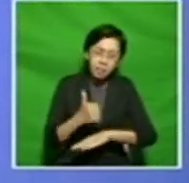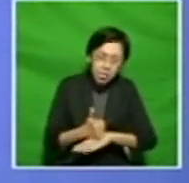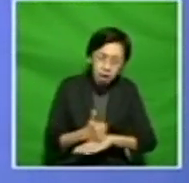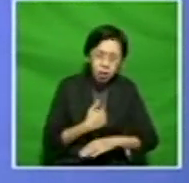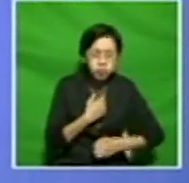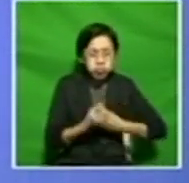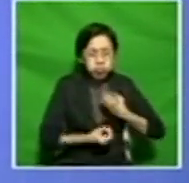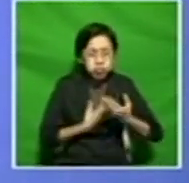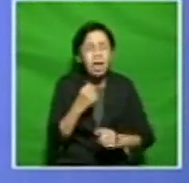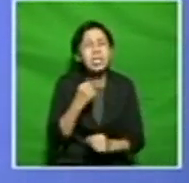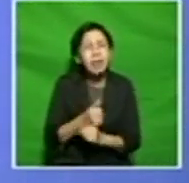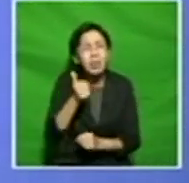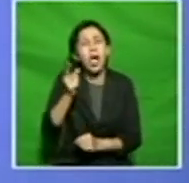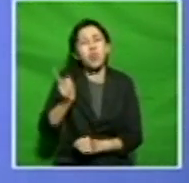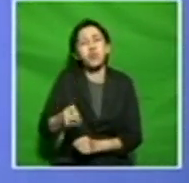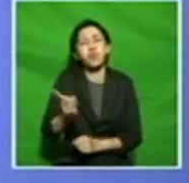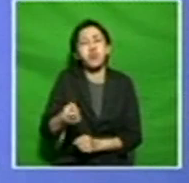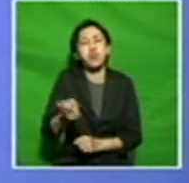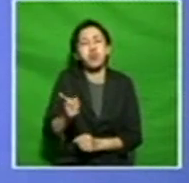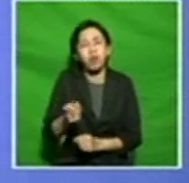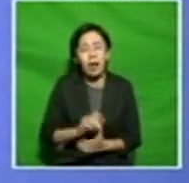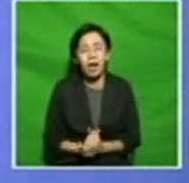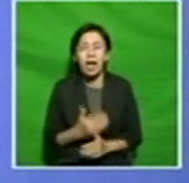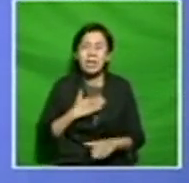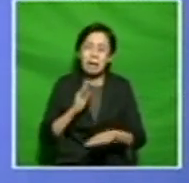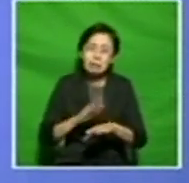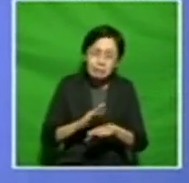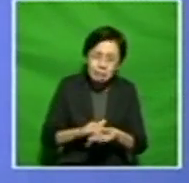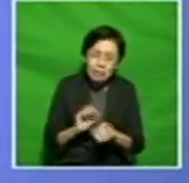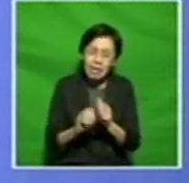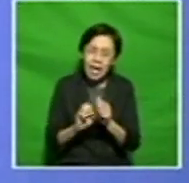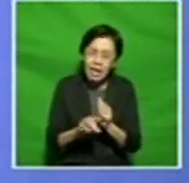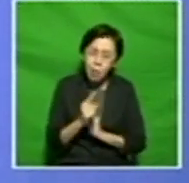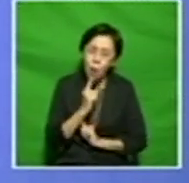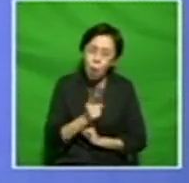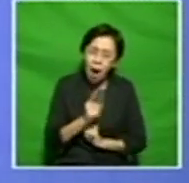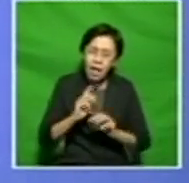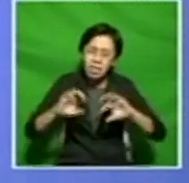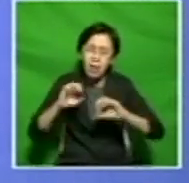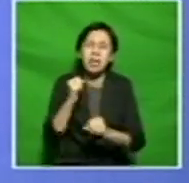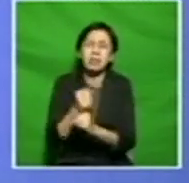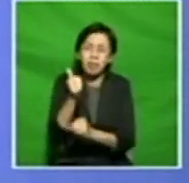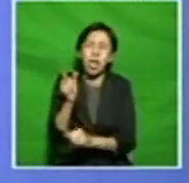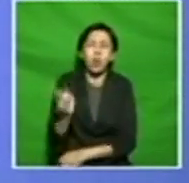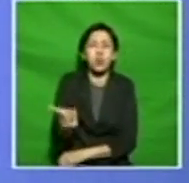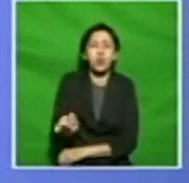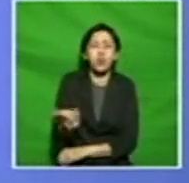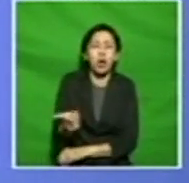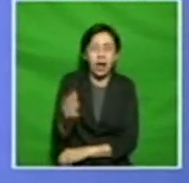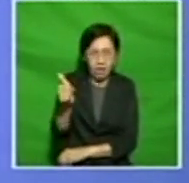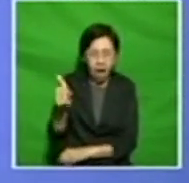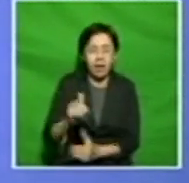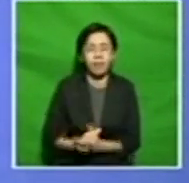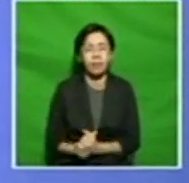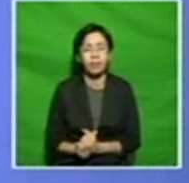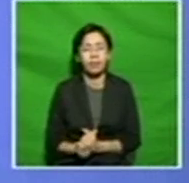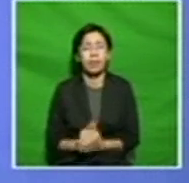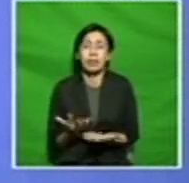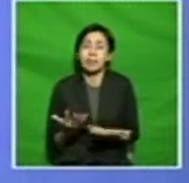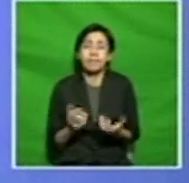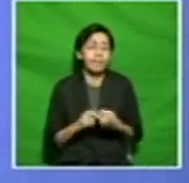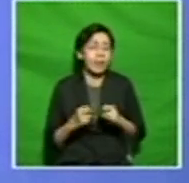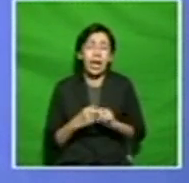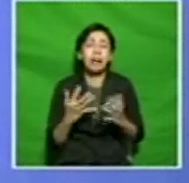ท่านก็ยังทำได้อยู่ตามปกติจะติจะชมรัฐบาลก็ยังทำได้เหมือนที่เคยทำนั่นแหละมันก็ไม่มีอะไรเดือดร้อน